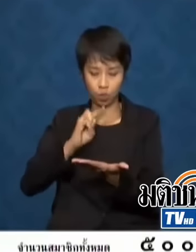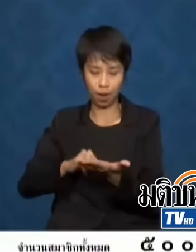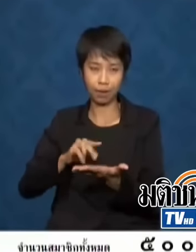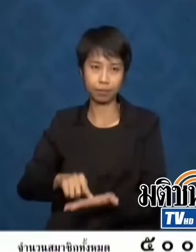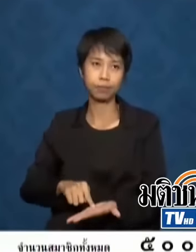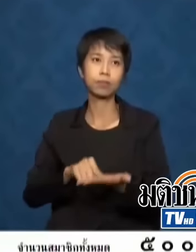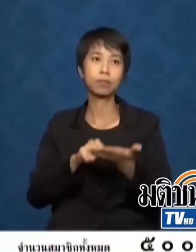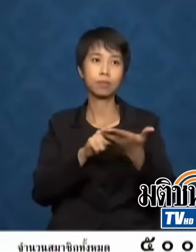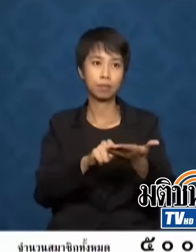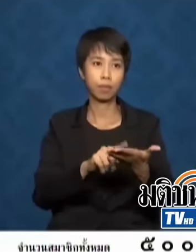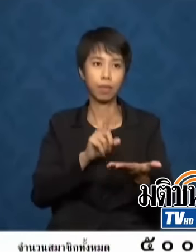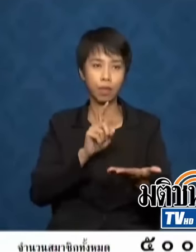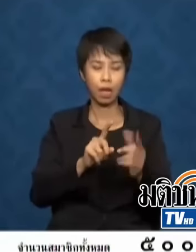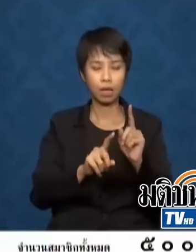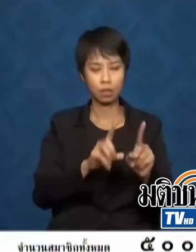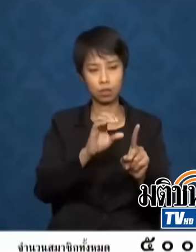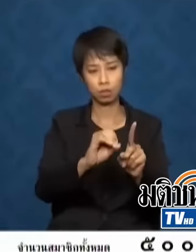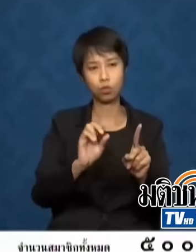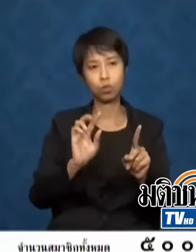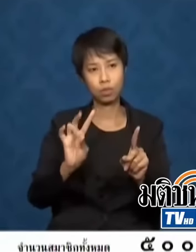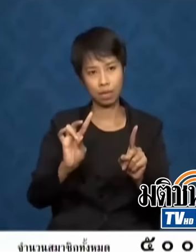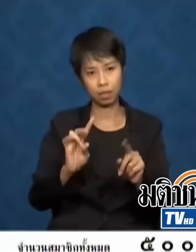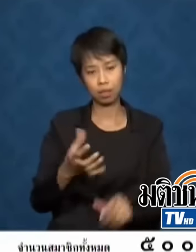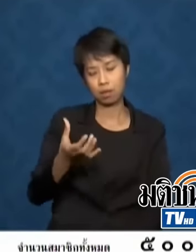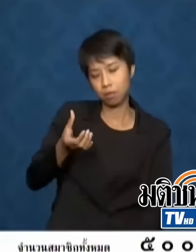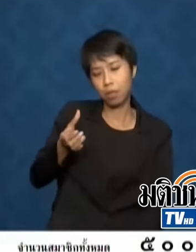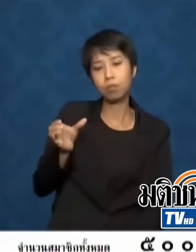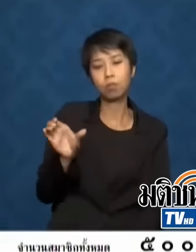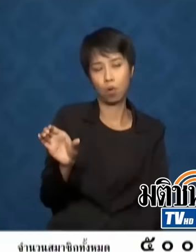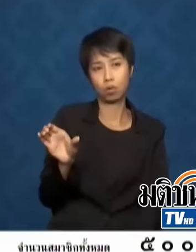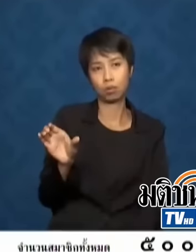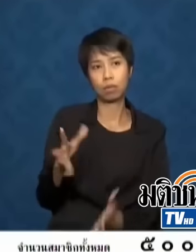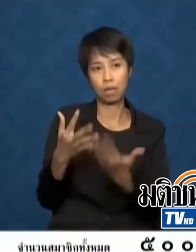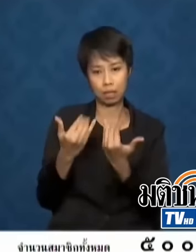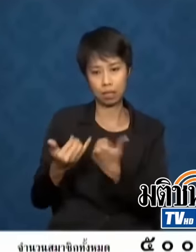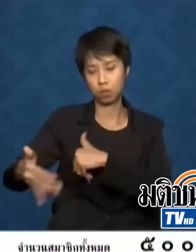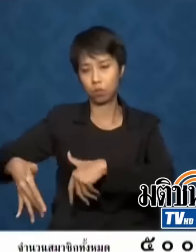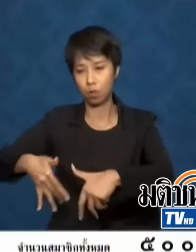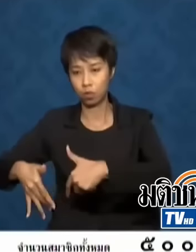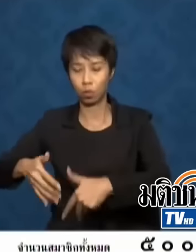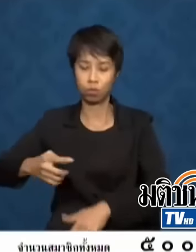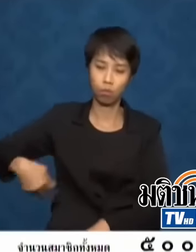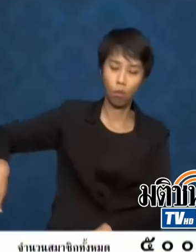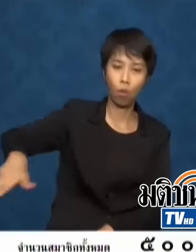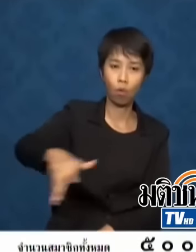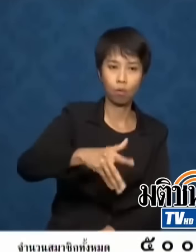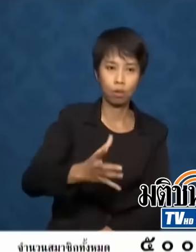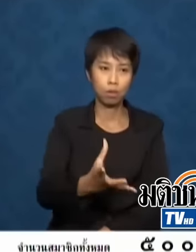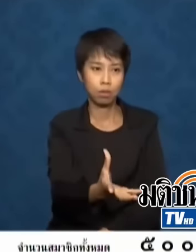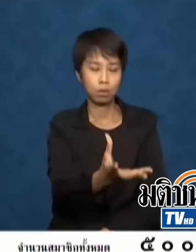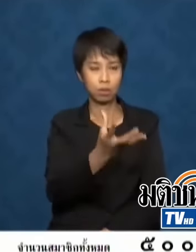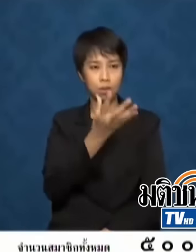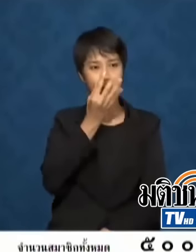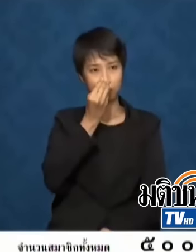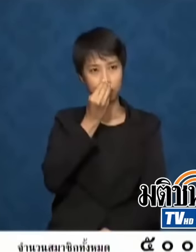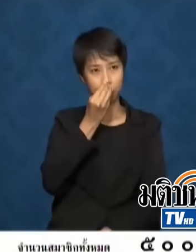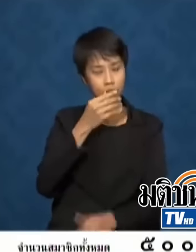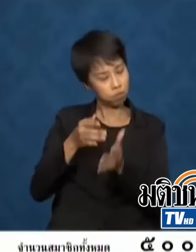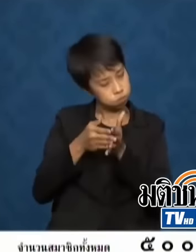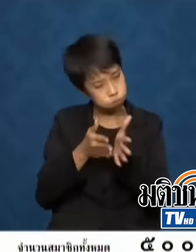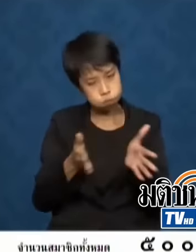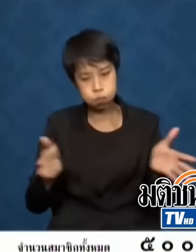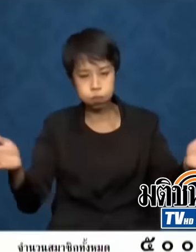กระทู้ถามที่107นี้ได้ไปโพสต์ในโซเชียลมีเดียนะคะทำให้ประชาชนพี่น้องเนี่ยได้รับรู้เป็นวงกว้างขวาง